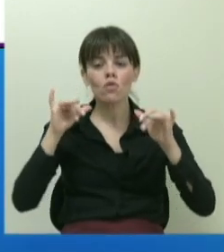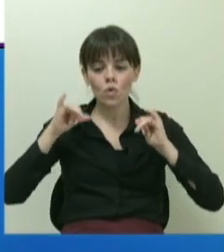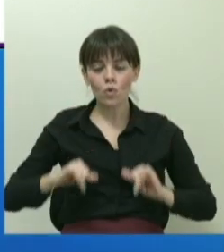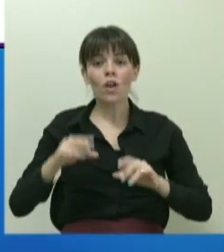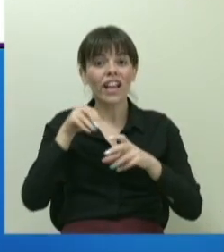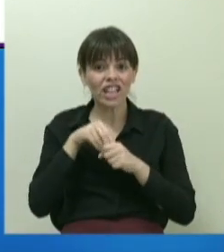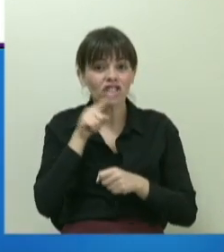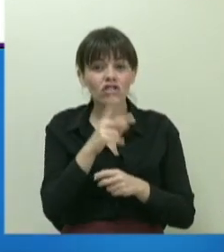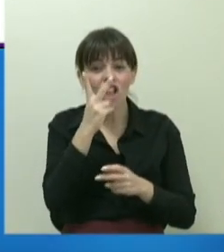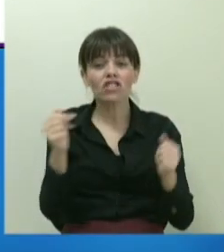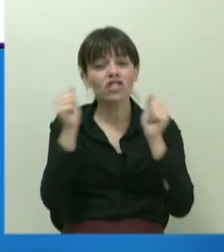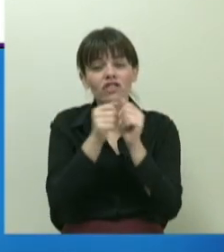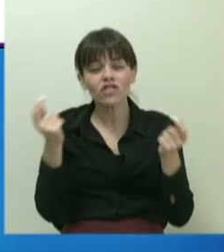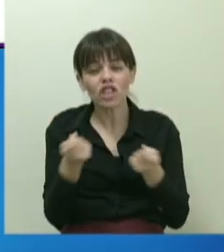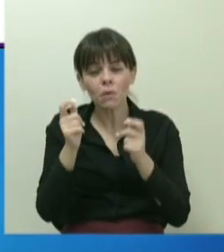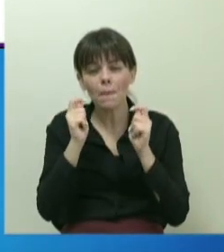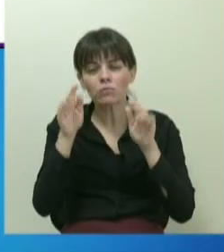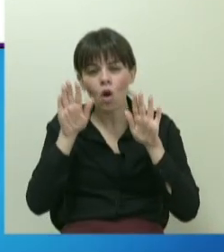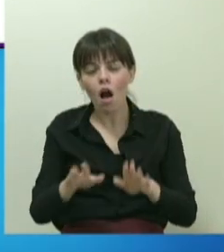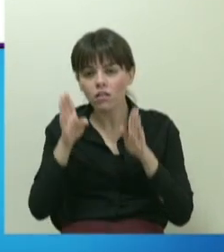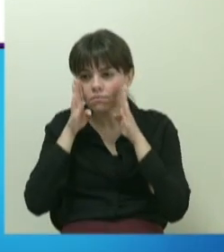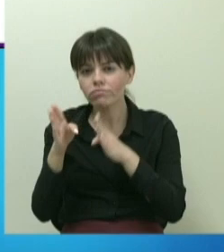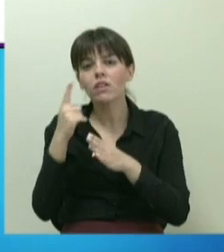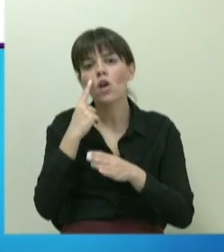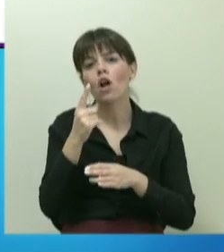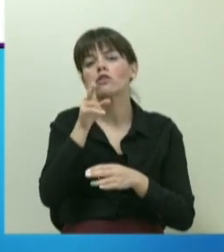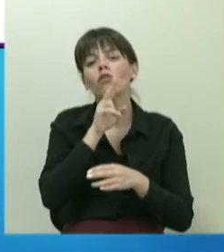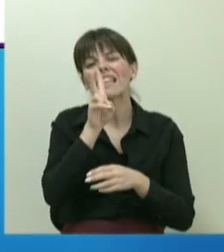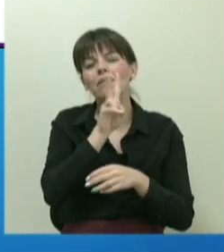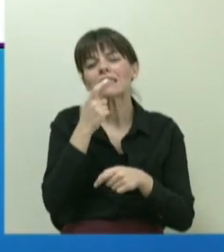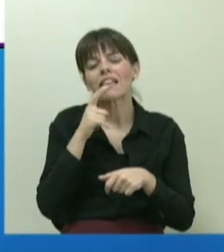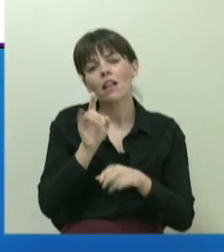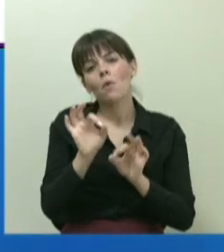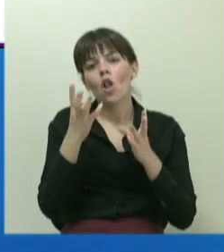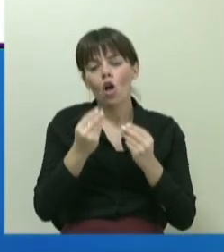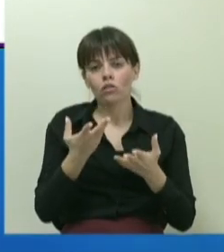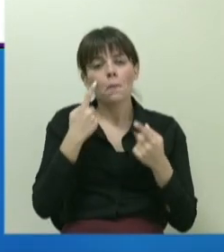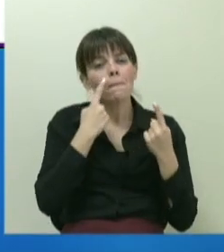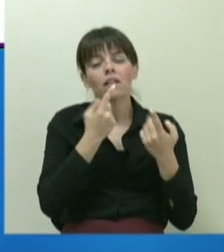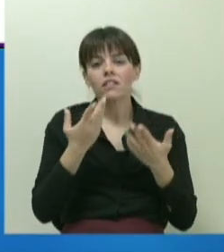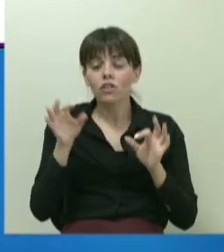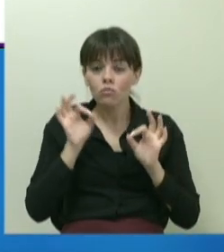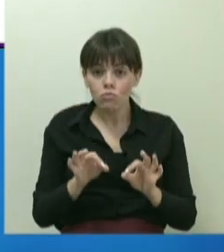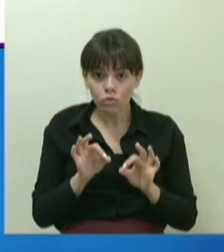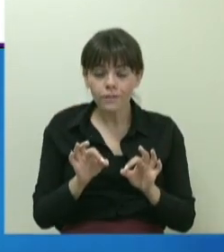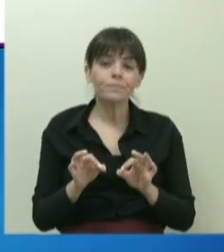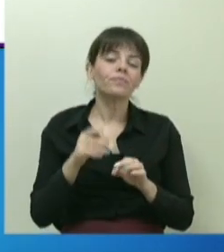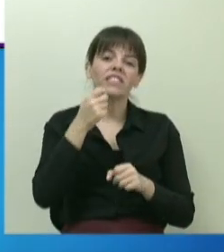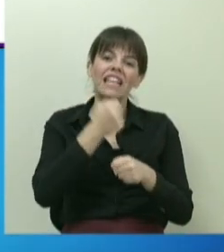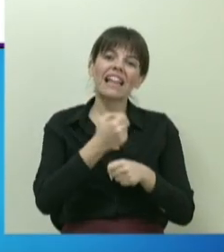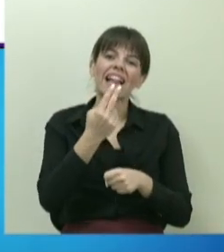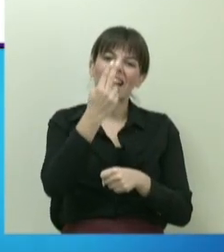daha çalışmak zorunda son 20 yılda. Bu hale geldi iş. Bakın burada